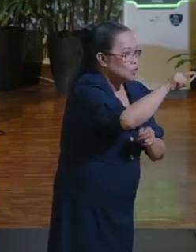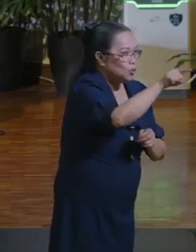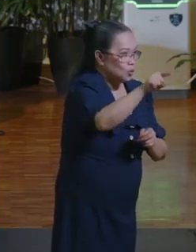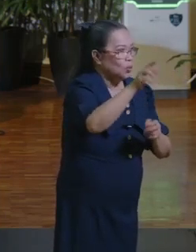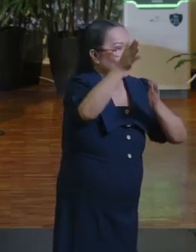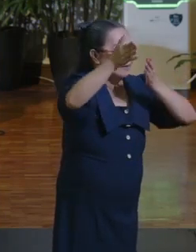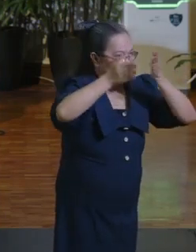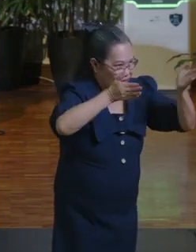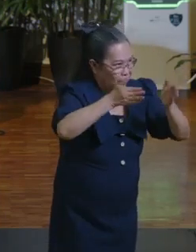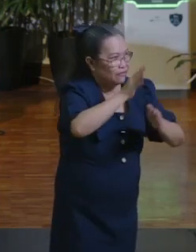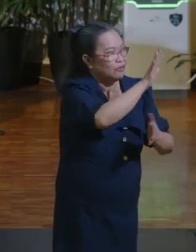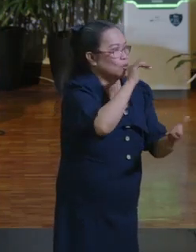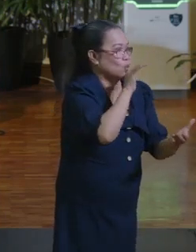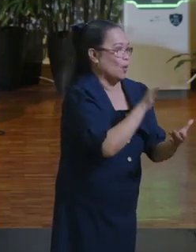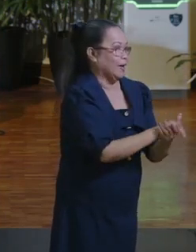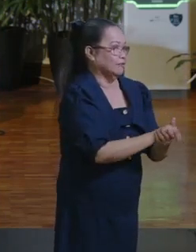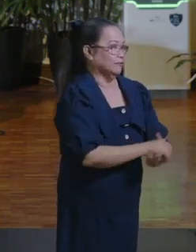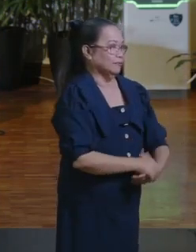sa lahat.